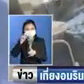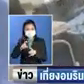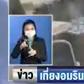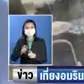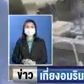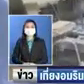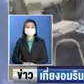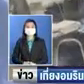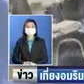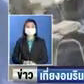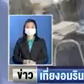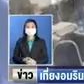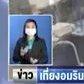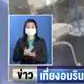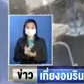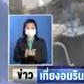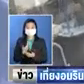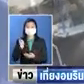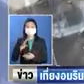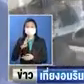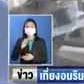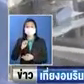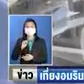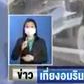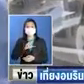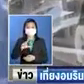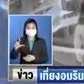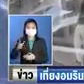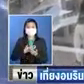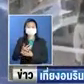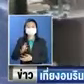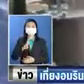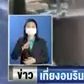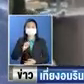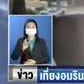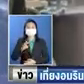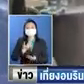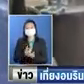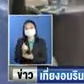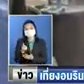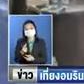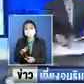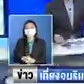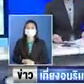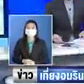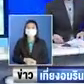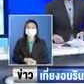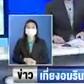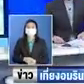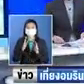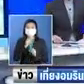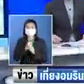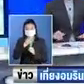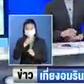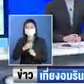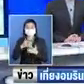นะฮะ เงินในบัญชี42ล้านบาทนะครับ ซื้อรถเยี่ยมเดี๋ยวมันอยู่เงินสด ที่ตรวจสอบได้ไม่ได้แปลนะครับคนทำธุร